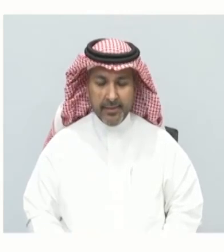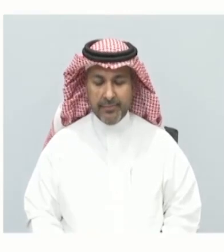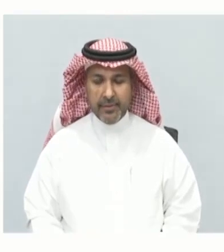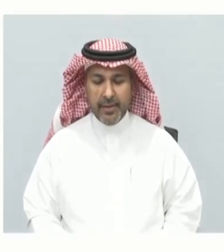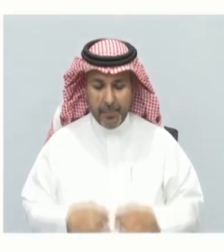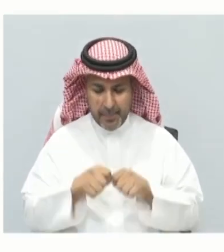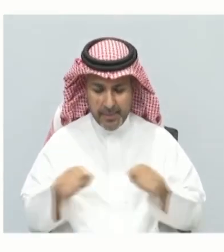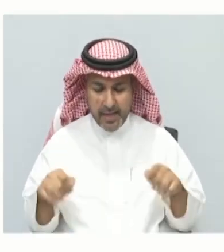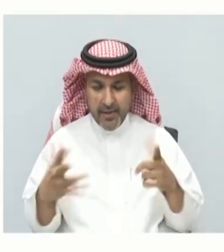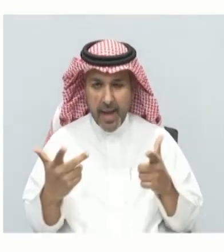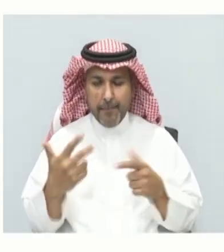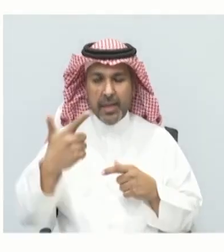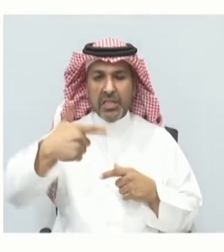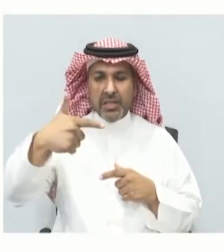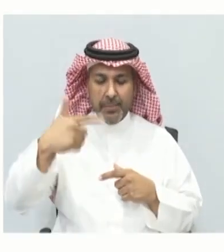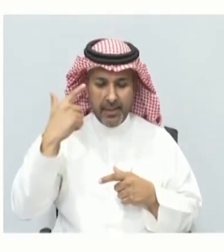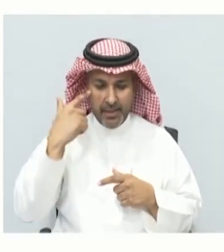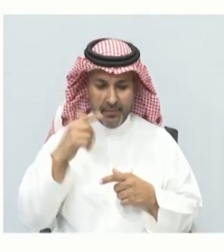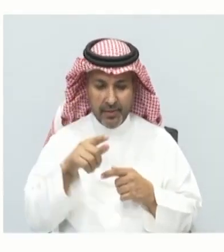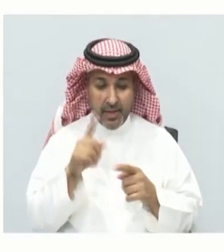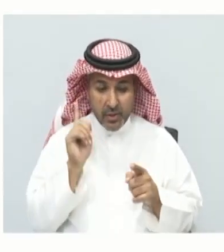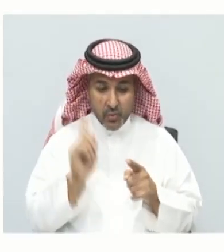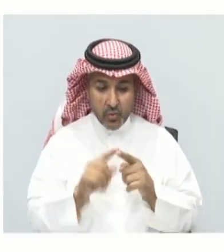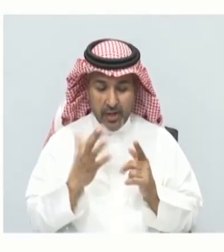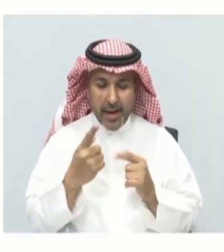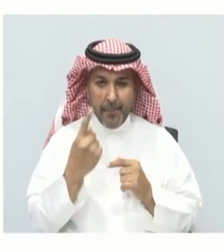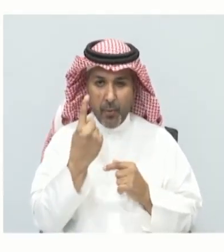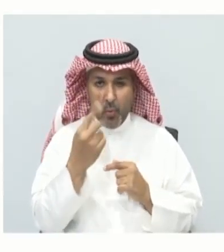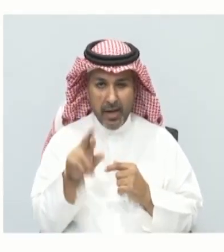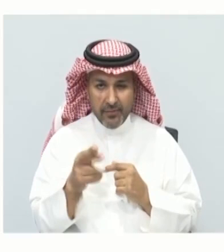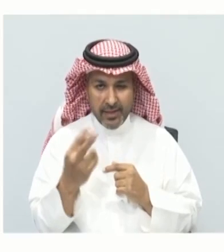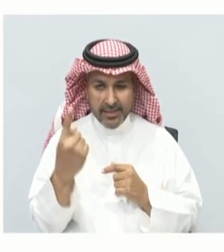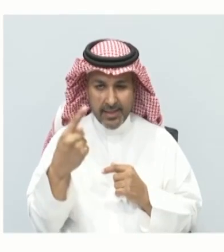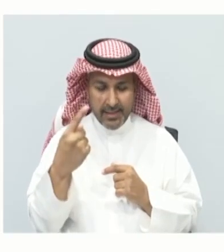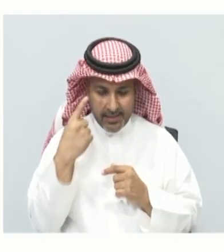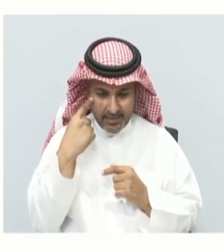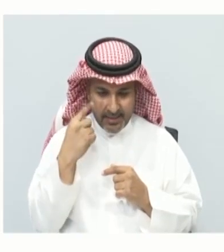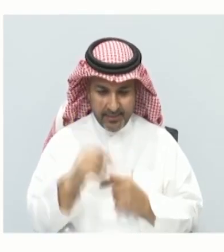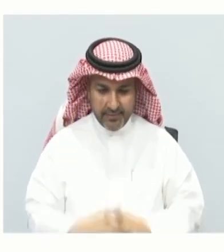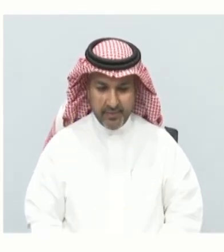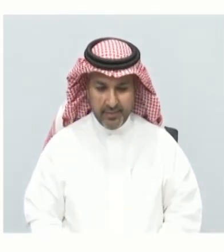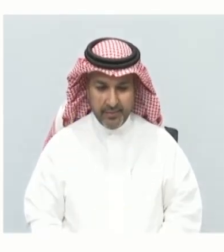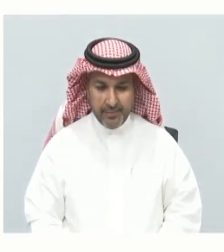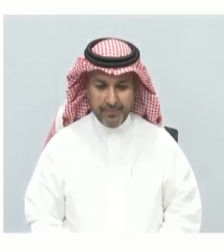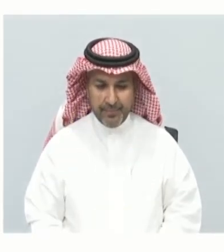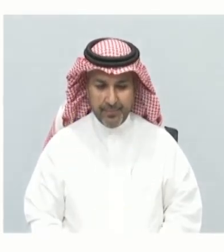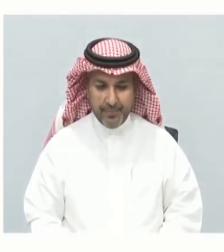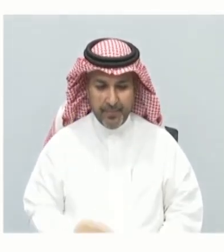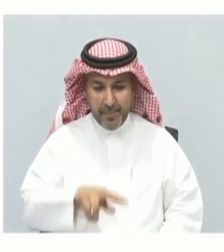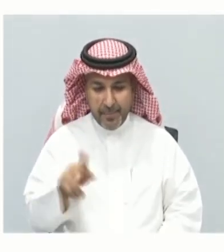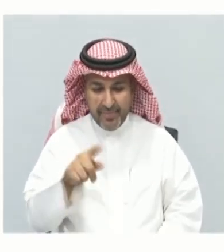سم عندما اخذنا التجربه على البعد ال 50 سم اعطاني الزمن ب